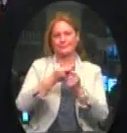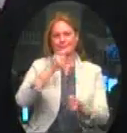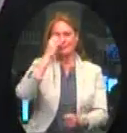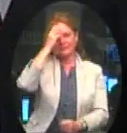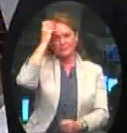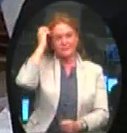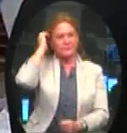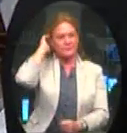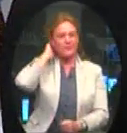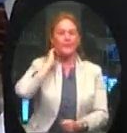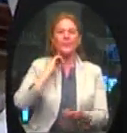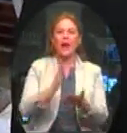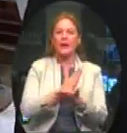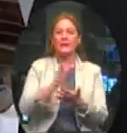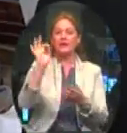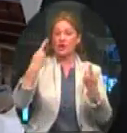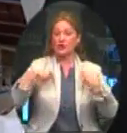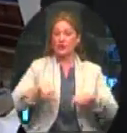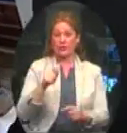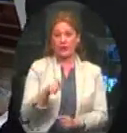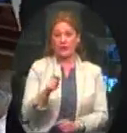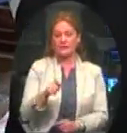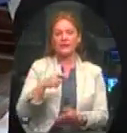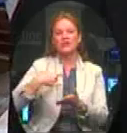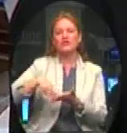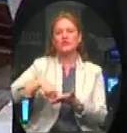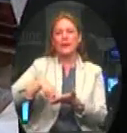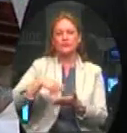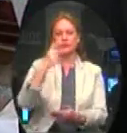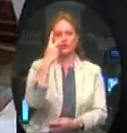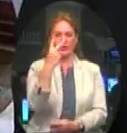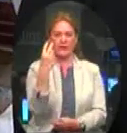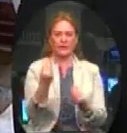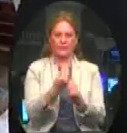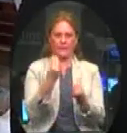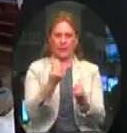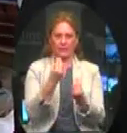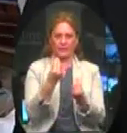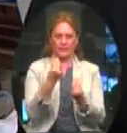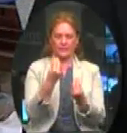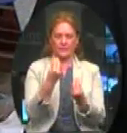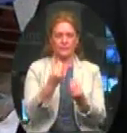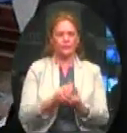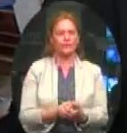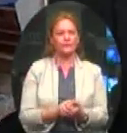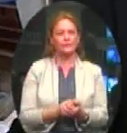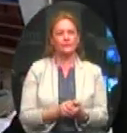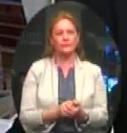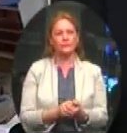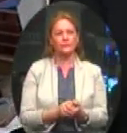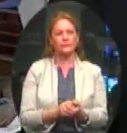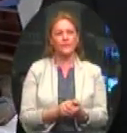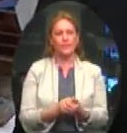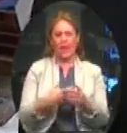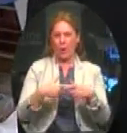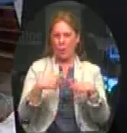ראש הכנסת, מר יולי אדלשטיין, שופצו שני דברים הרציניים שבכנסת. האולם היפה